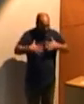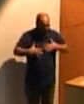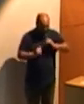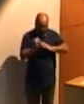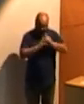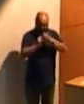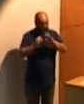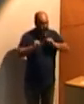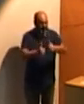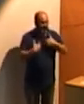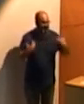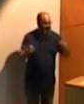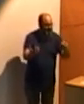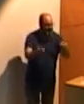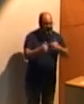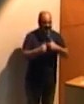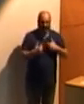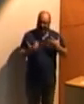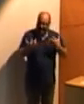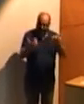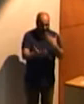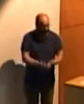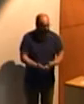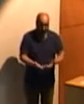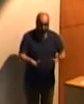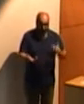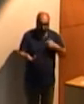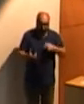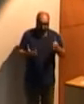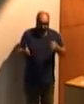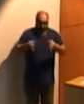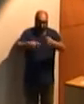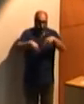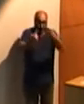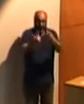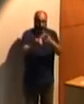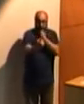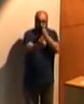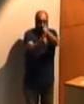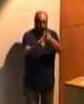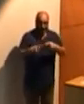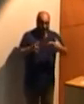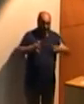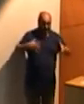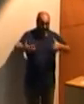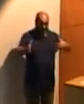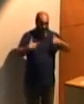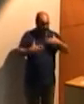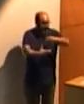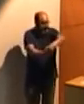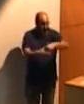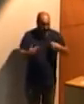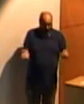développe pas en fonction de mes désirs de mes volontés peut-être que j'ai accompli quelque chose je participe à cette plasticité je